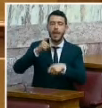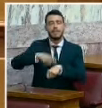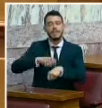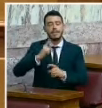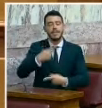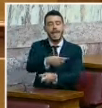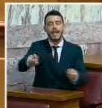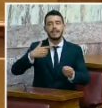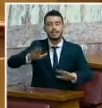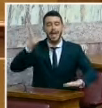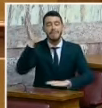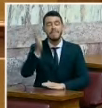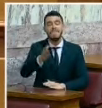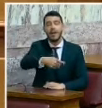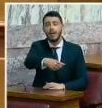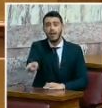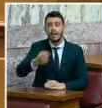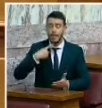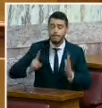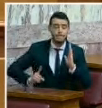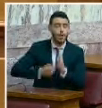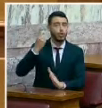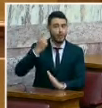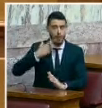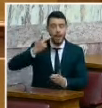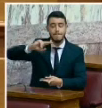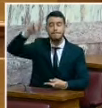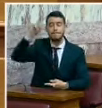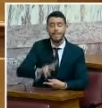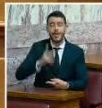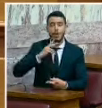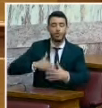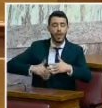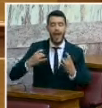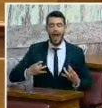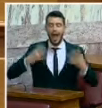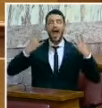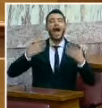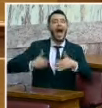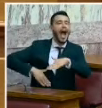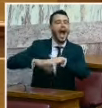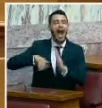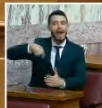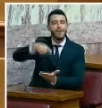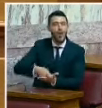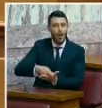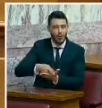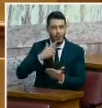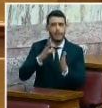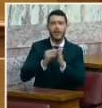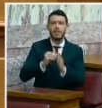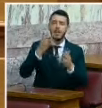επιβάλλετε για πρώτη φορά μείωση του αφορολόγητου και θα φορολογήσετε αυτούς οι οποίοι παίρνουν 580 ή 600